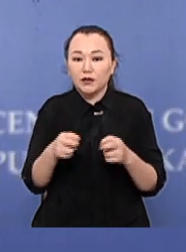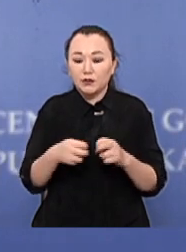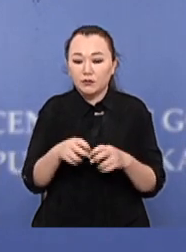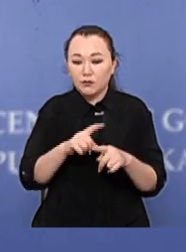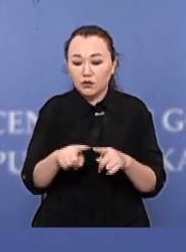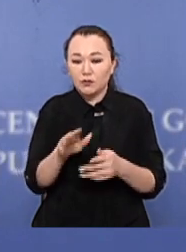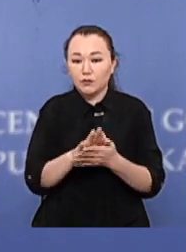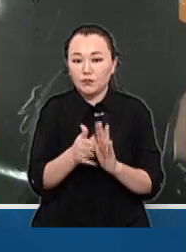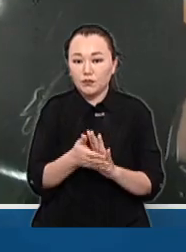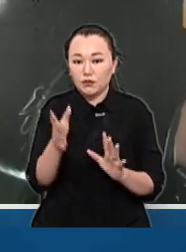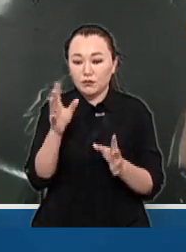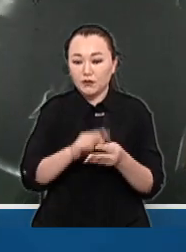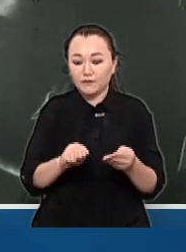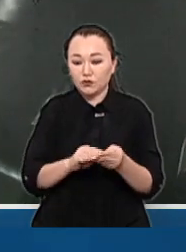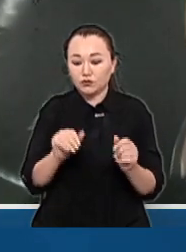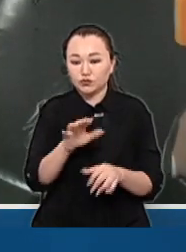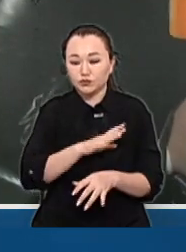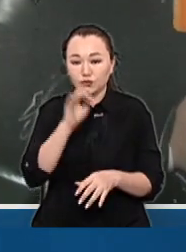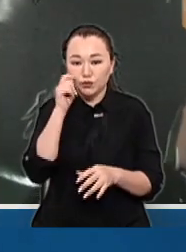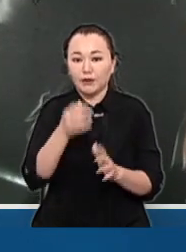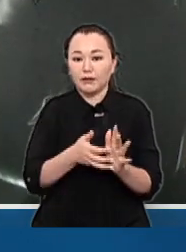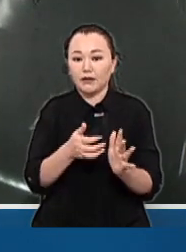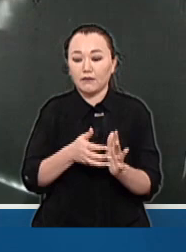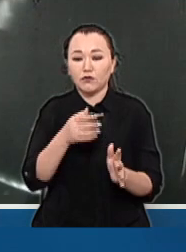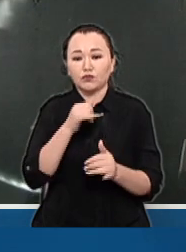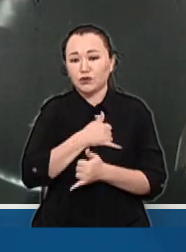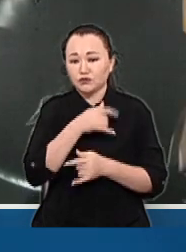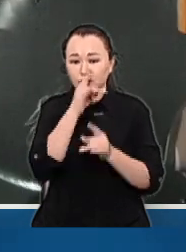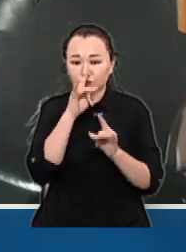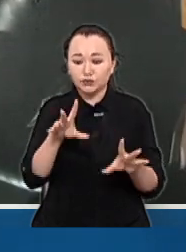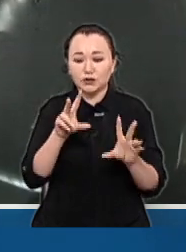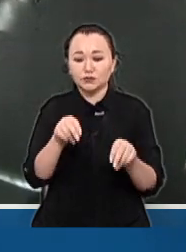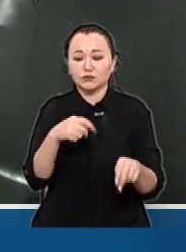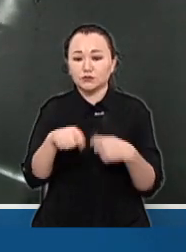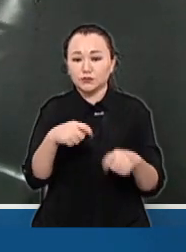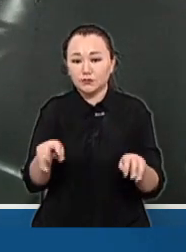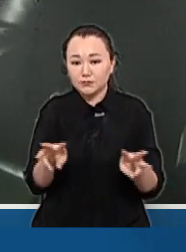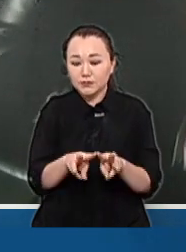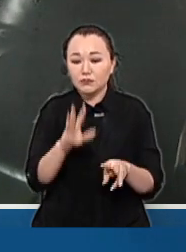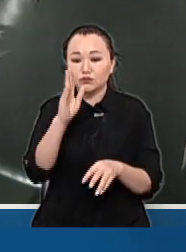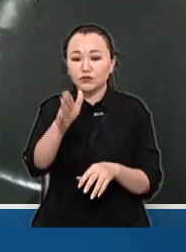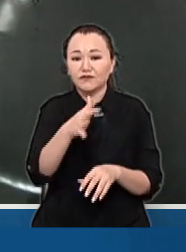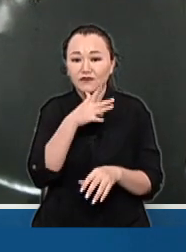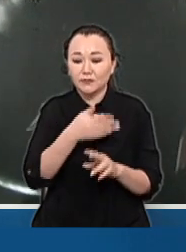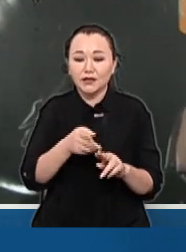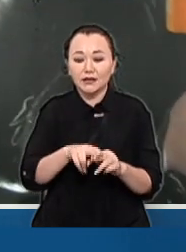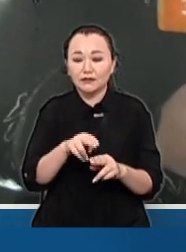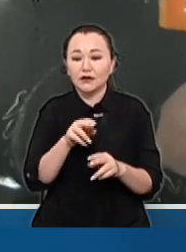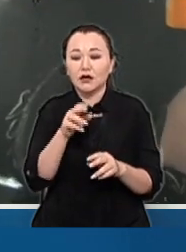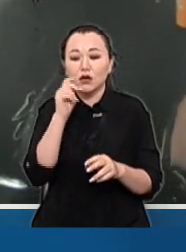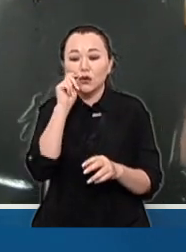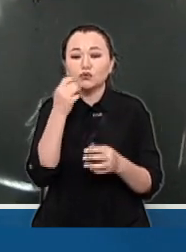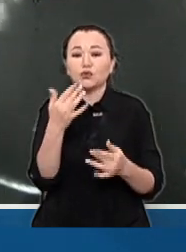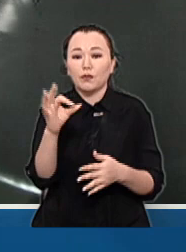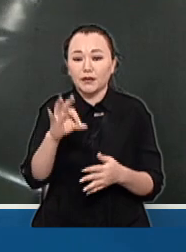сәбіздің жағдайы қайталануы мүмкін. Жуа тапшылығы елімізде болмайды деп сендірген сауда министрі алдағы уақытта бұл өнімнің қанша